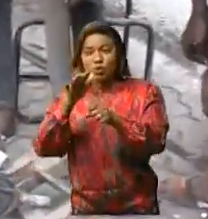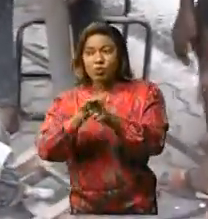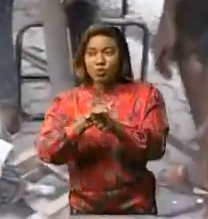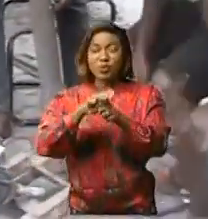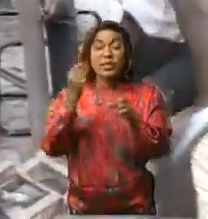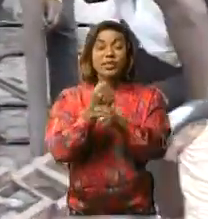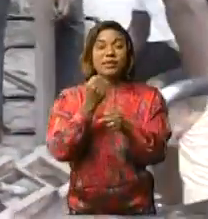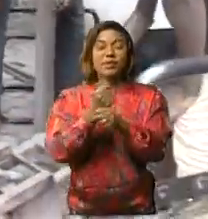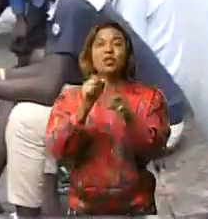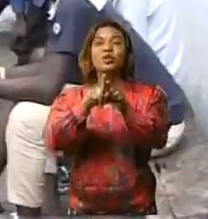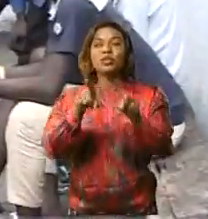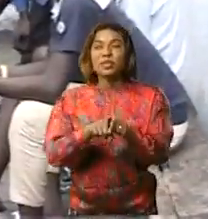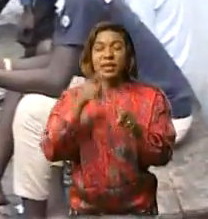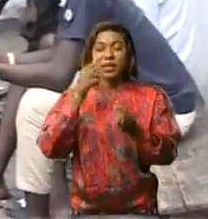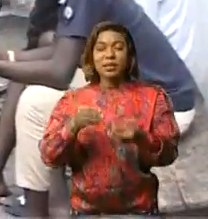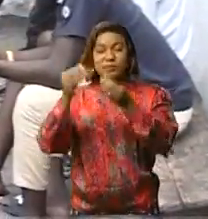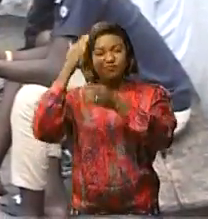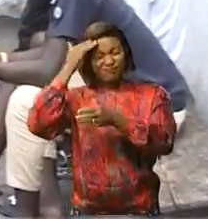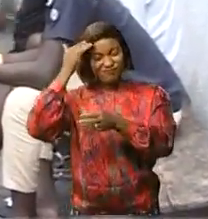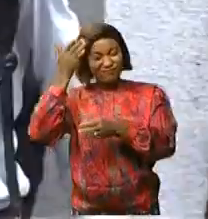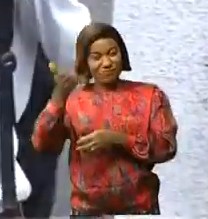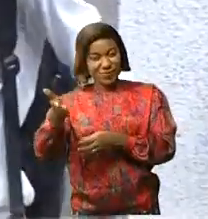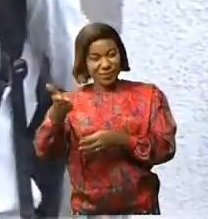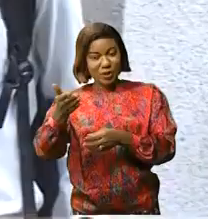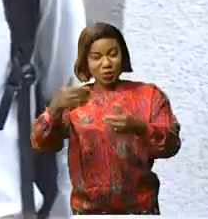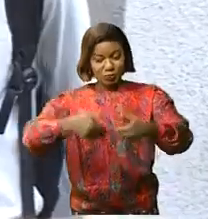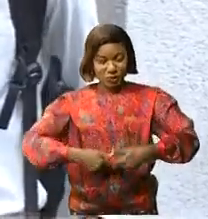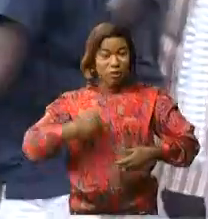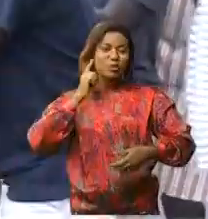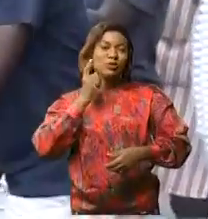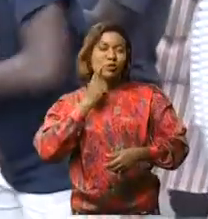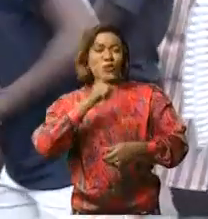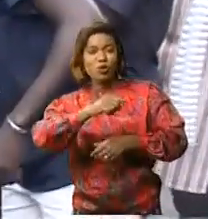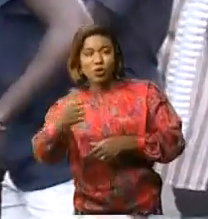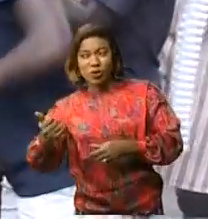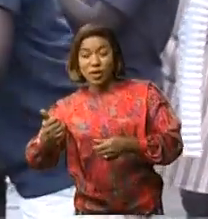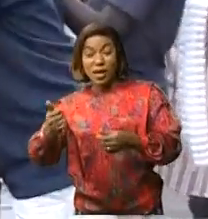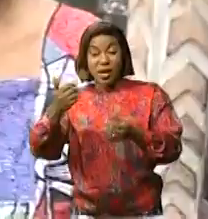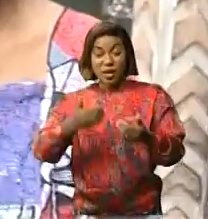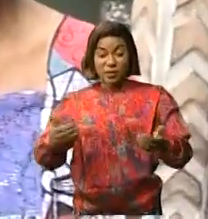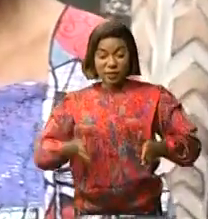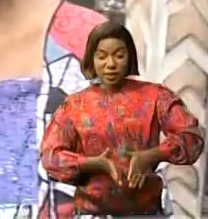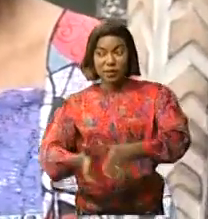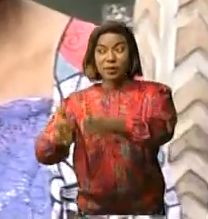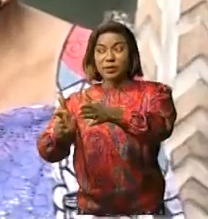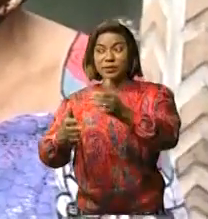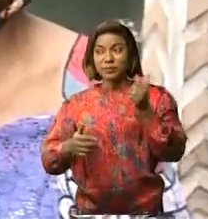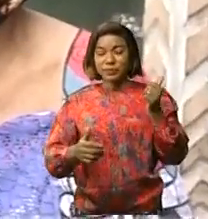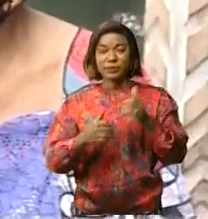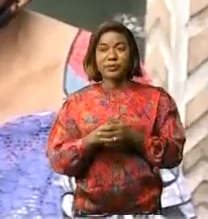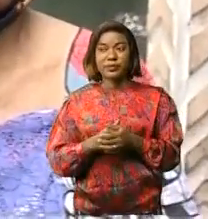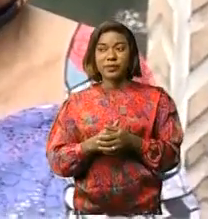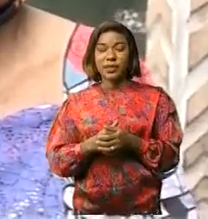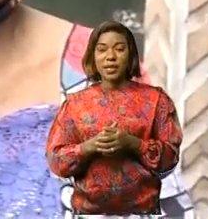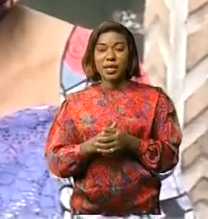métiers. Lui aussi transmet ses connaissances aux jeunes sourds autrefois, enfants de la rue. Moi, ça, c'est savon, c'est